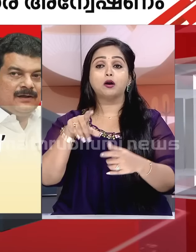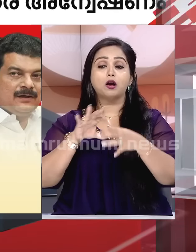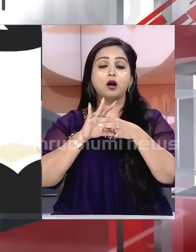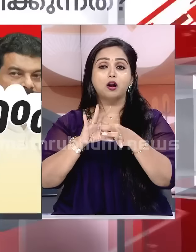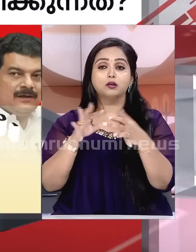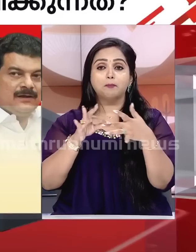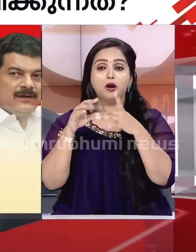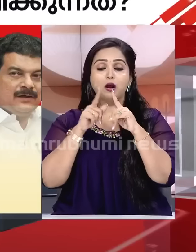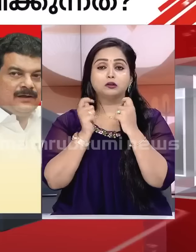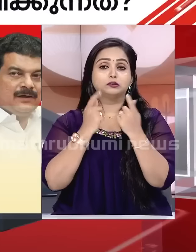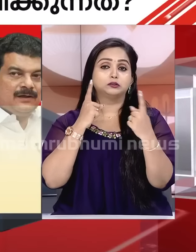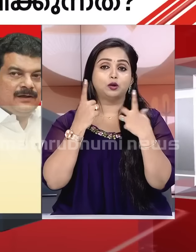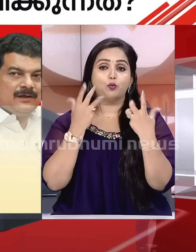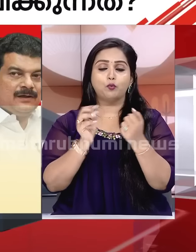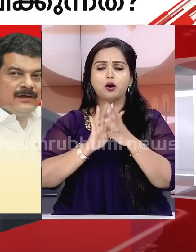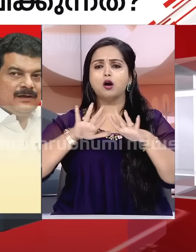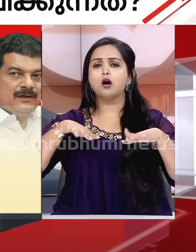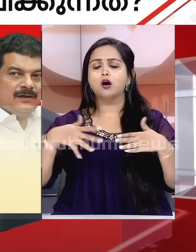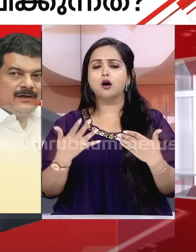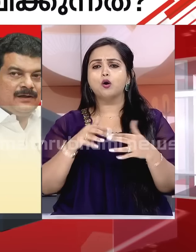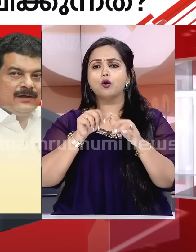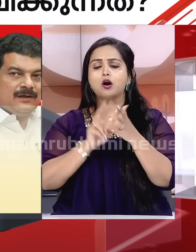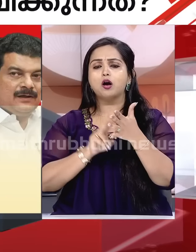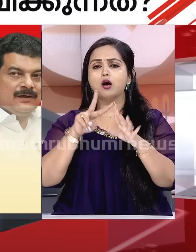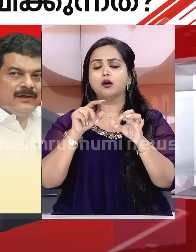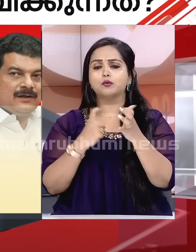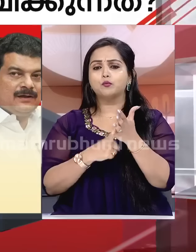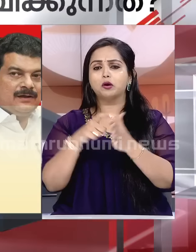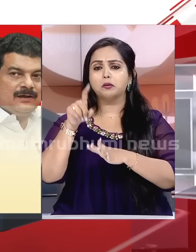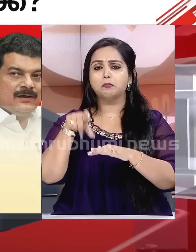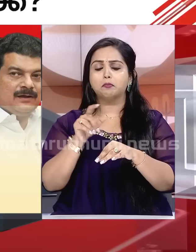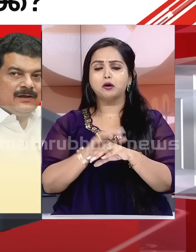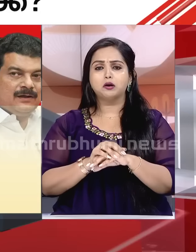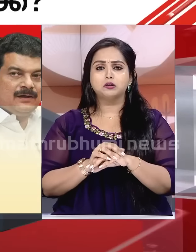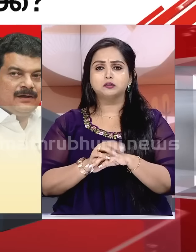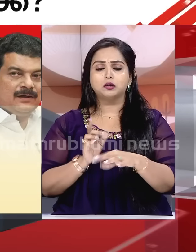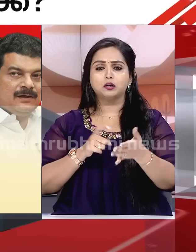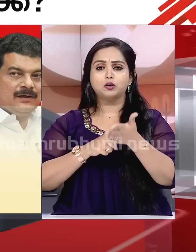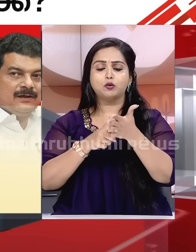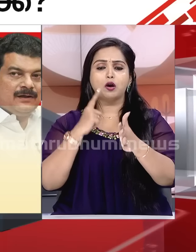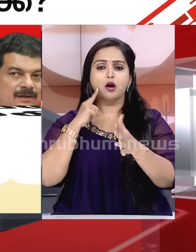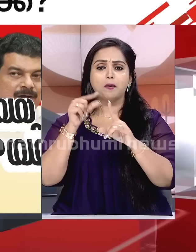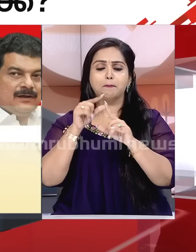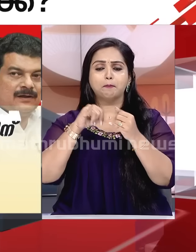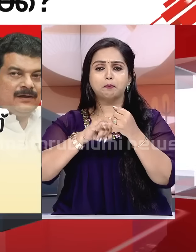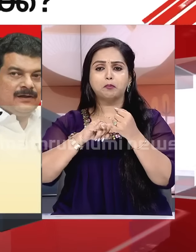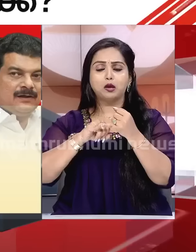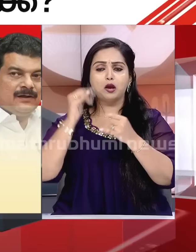അന്വേഷണം ഉണ്ടാവും. അതുപോലെ തന്നെ എന്തുകൊണ്ടാണ് അൻവറിൻ്റെ കാല് പിടിച്ചുകൊണ്ട് ഇവിടുത്തെ ഒരു IPS ഒരു